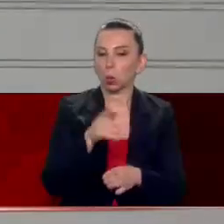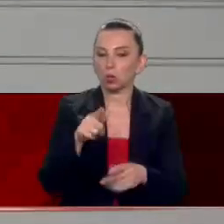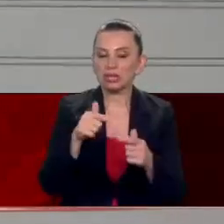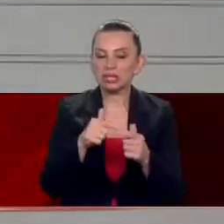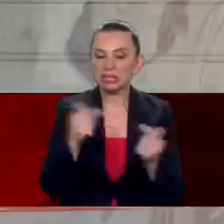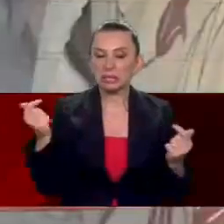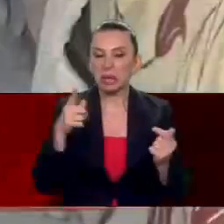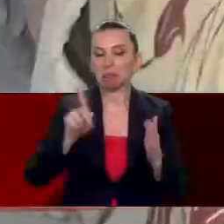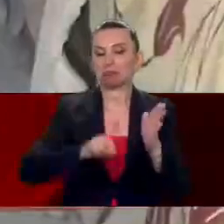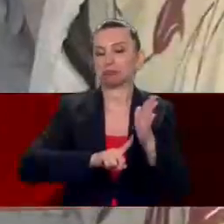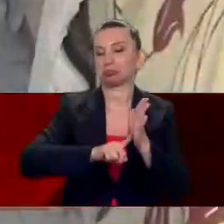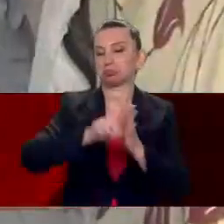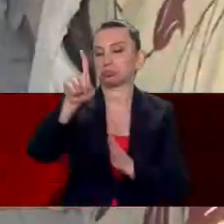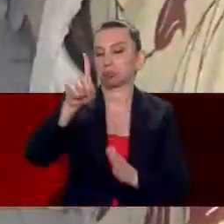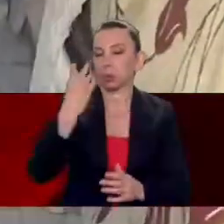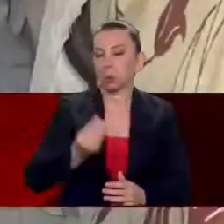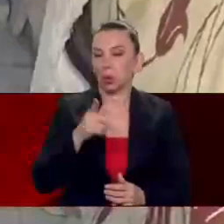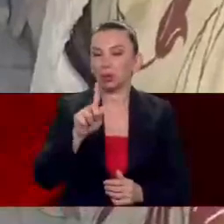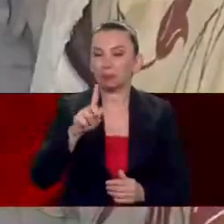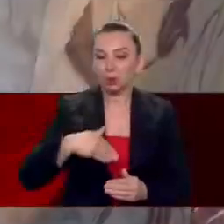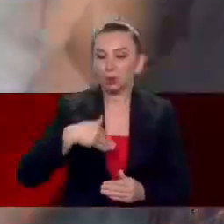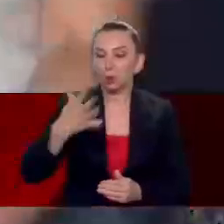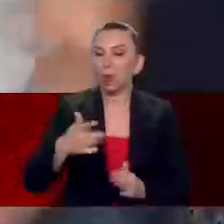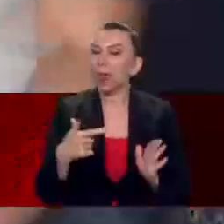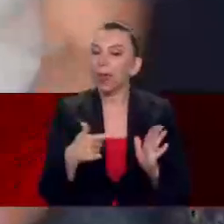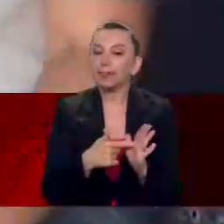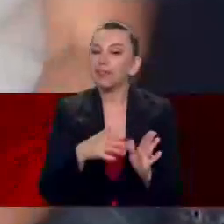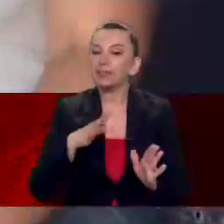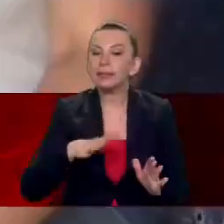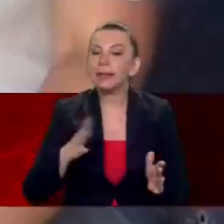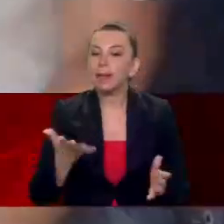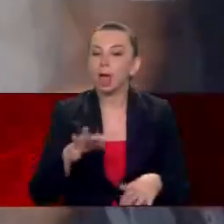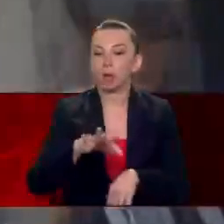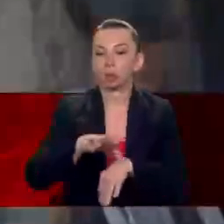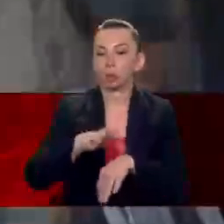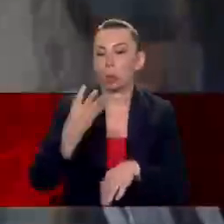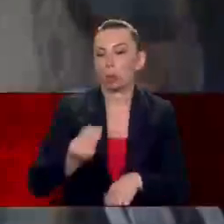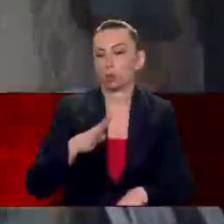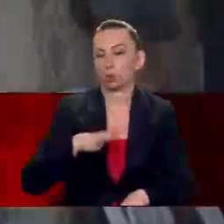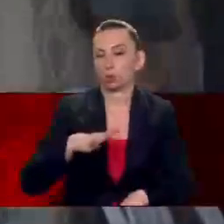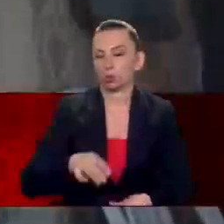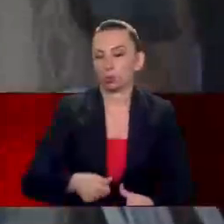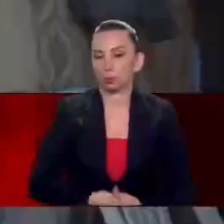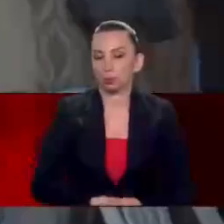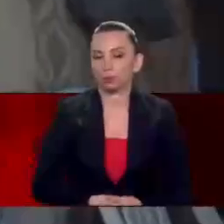sınavda derece yapmayı başardı. Bir sonraki hedefi ise doktor olmak.